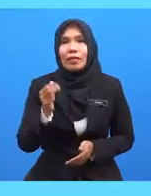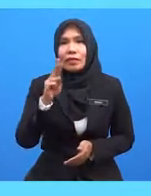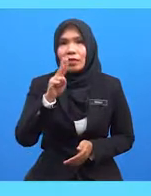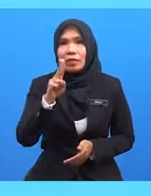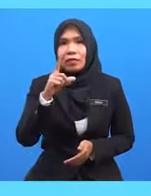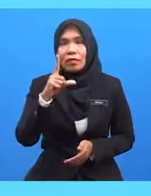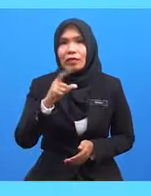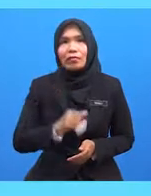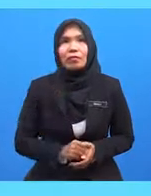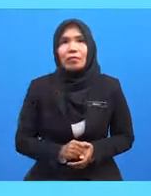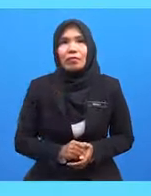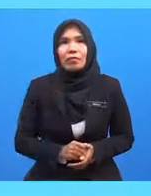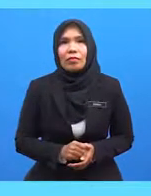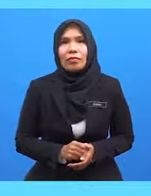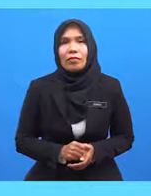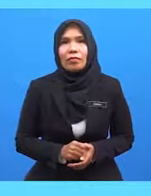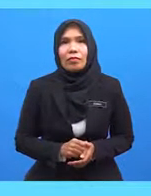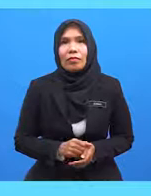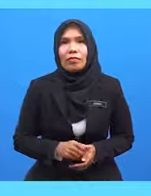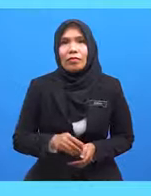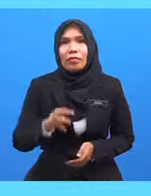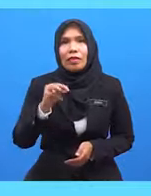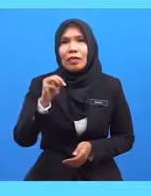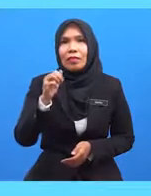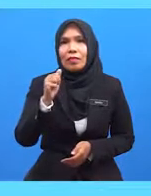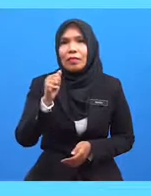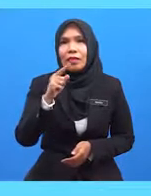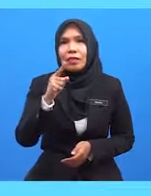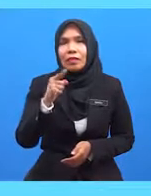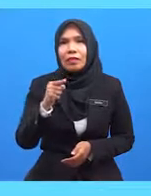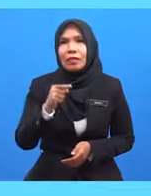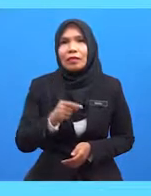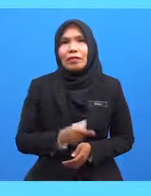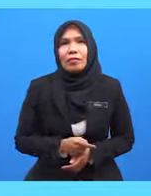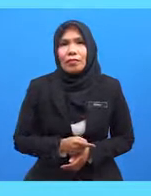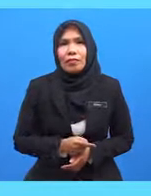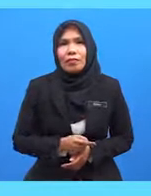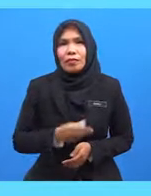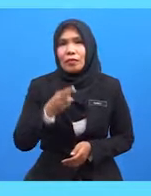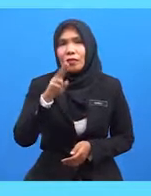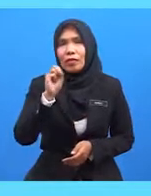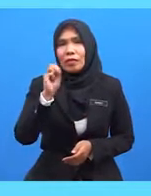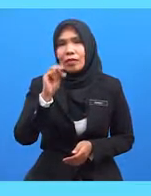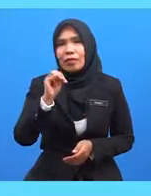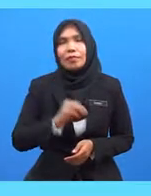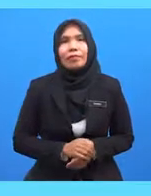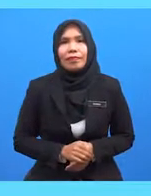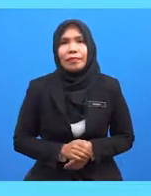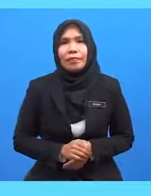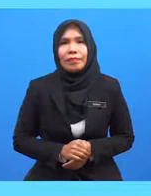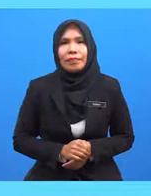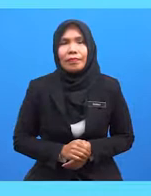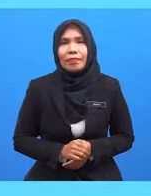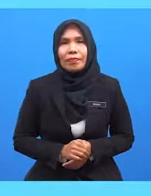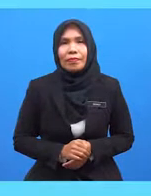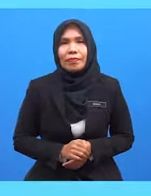oleh pujangga istana. Kitab ini berbahasa Parsi dan diterjemahkan ke bahasa Melayu.